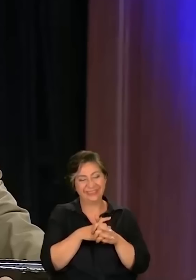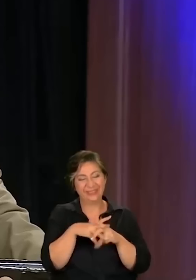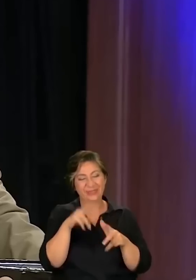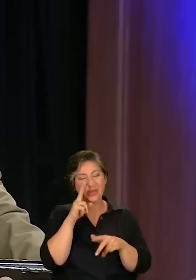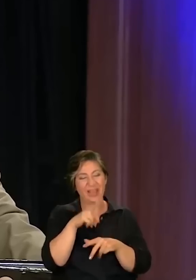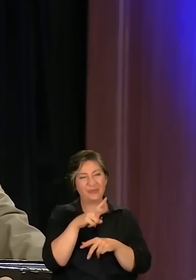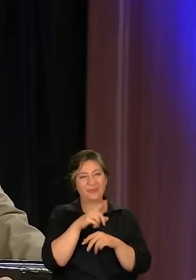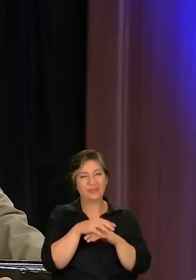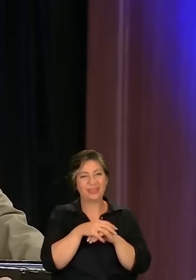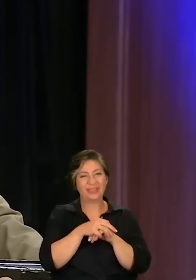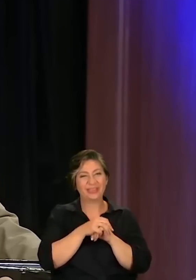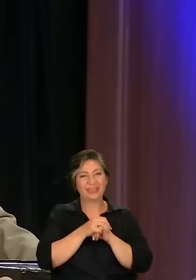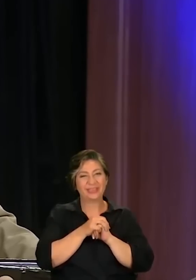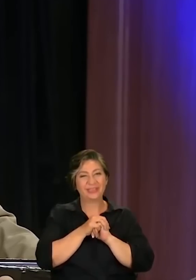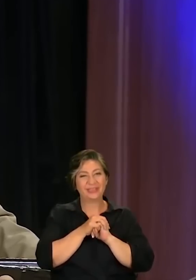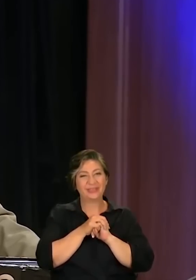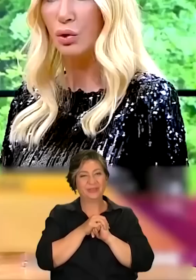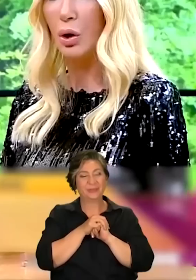Görelim.